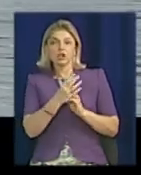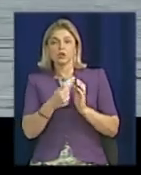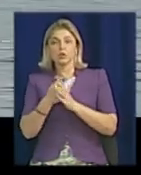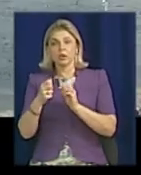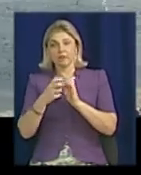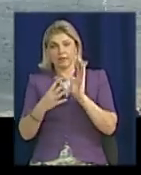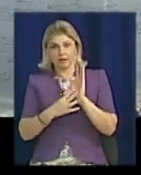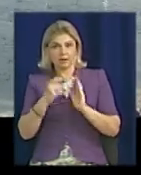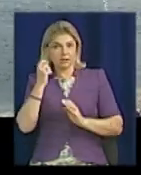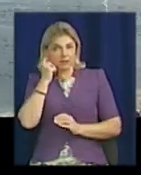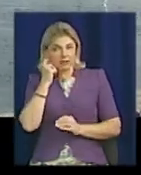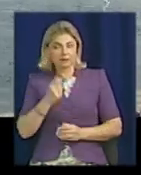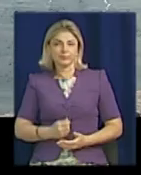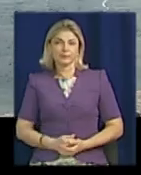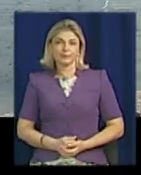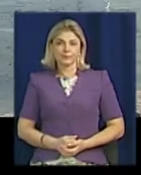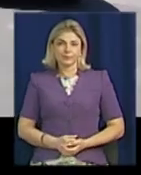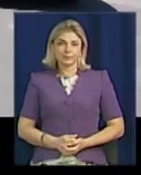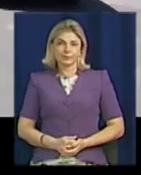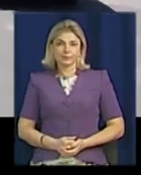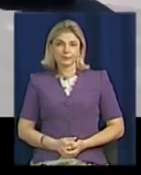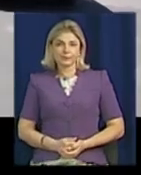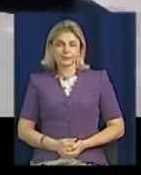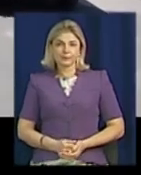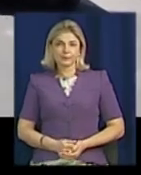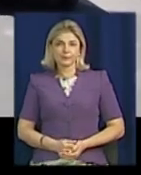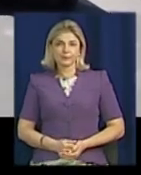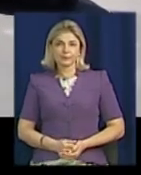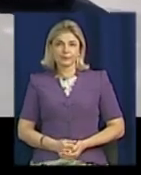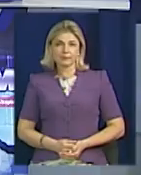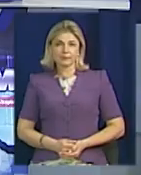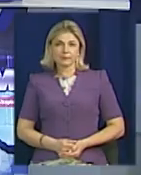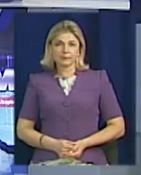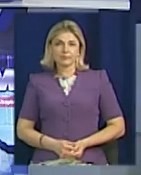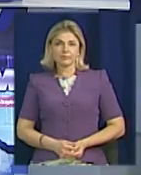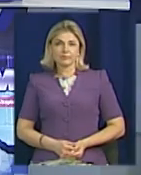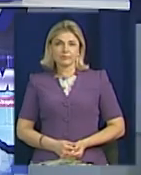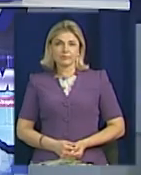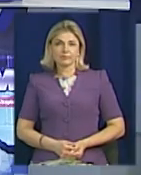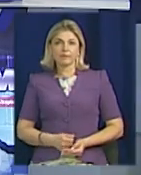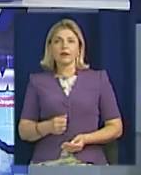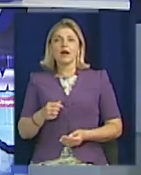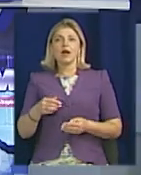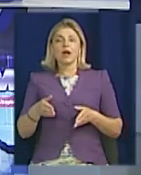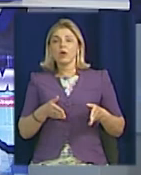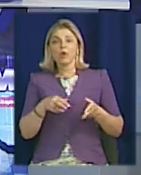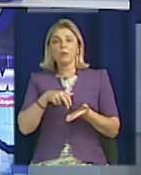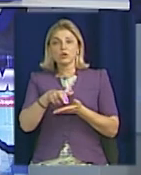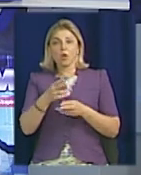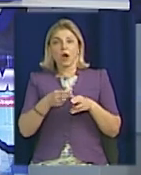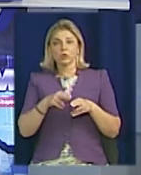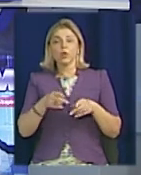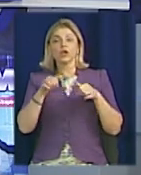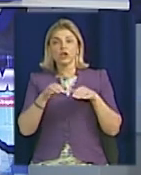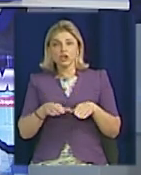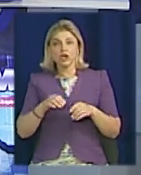19 років. Валентина Гурова, Артем Белібов, телевізійні новини Миколаївщини. Через пішоходів, які вирішили